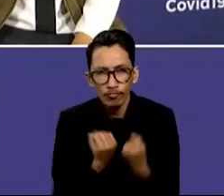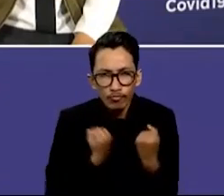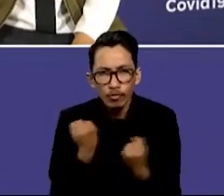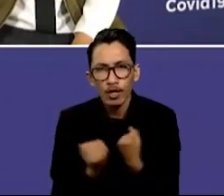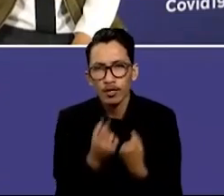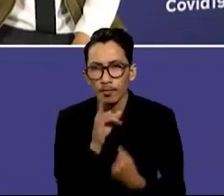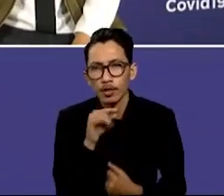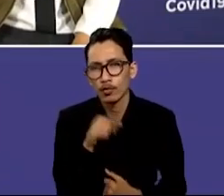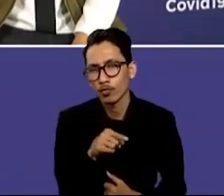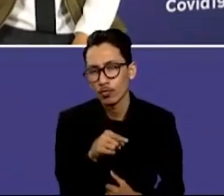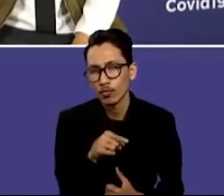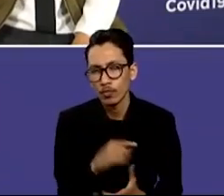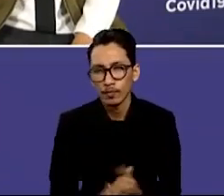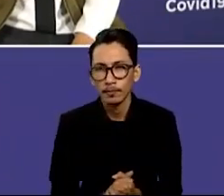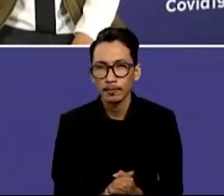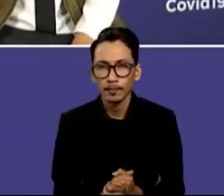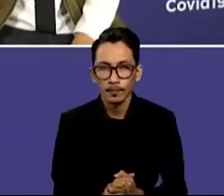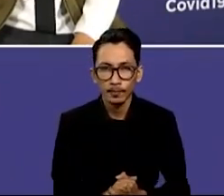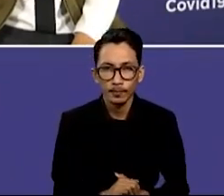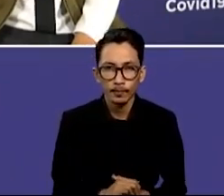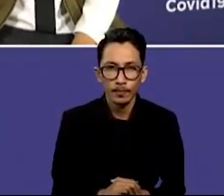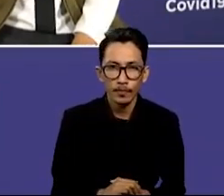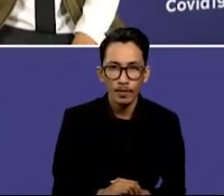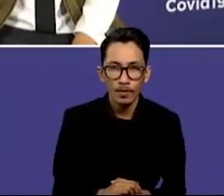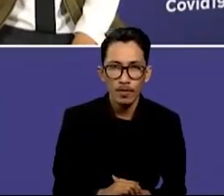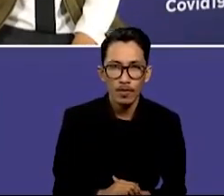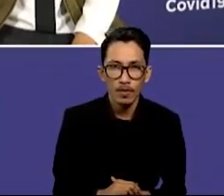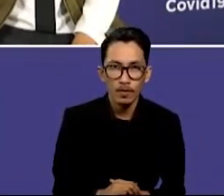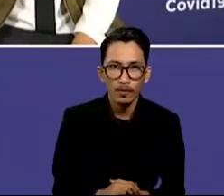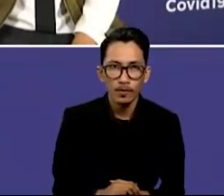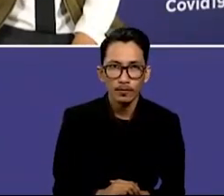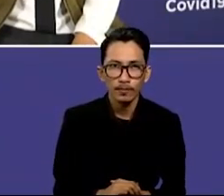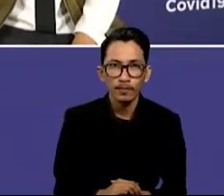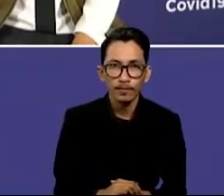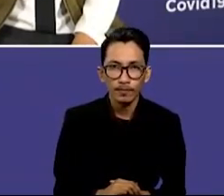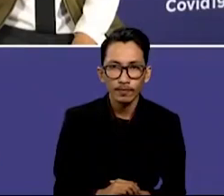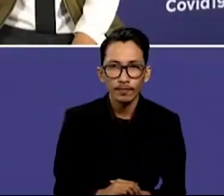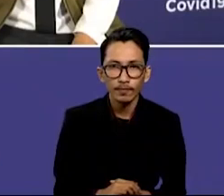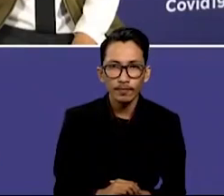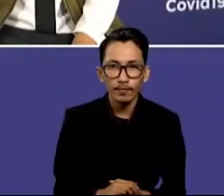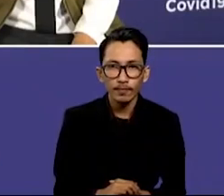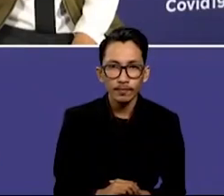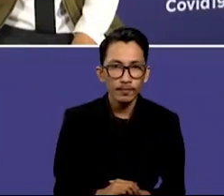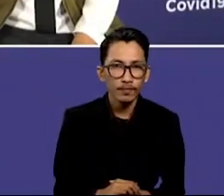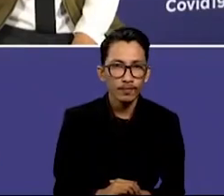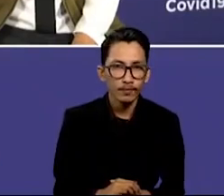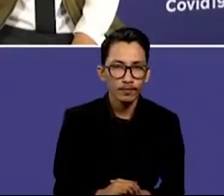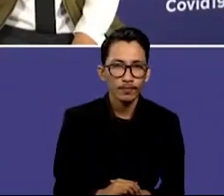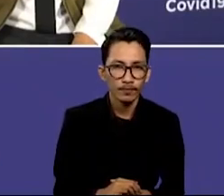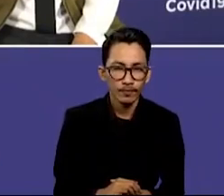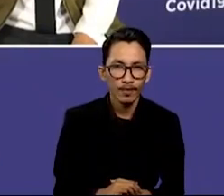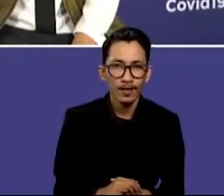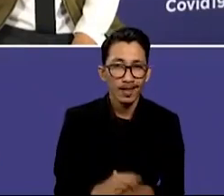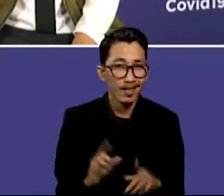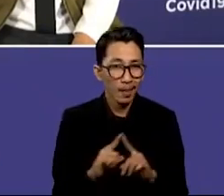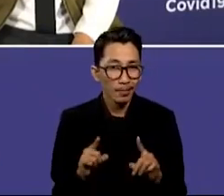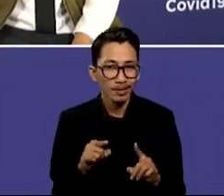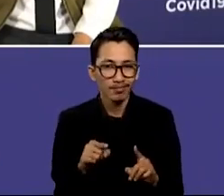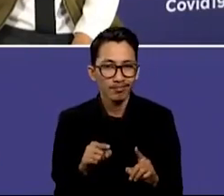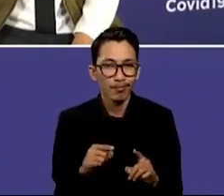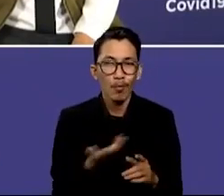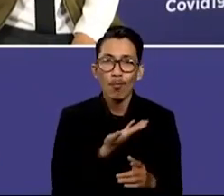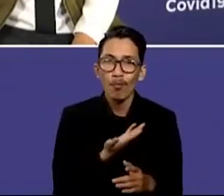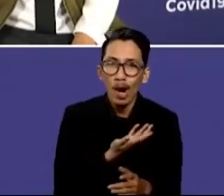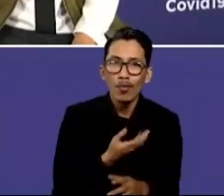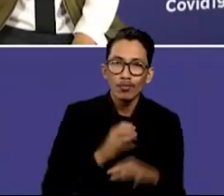Selatan. Baik. Namun proses membuat pemahaman rakyat kita